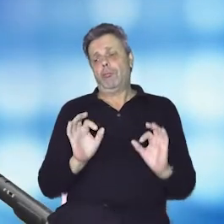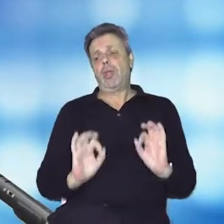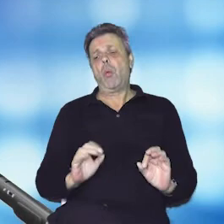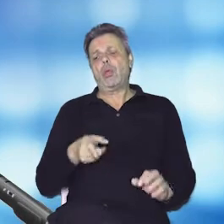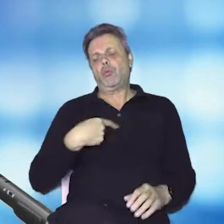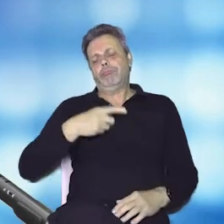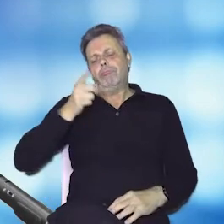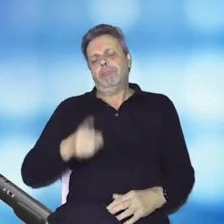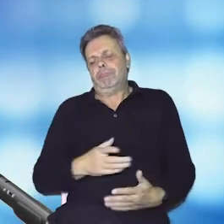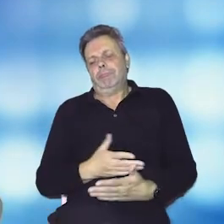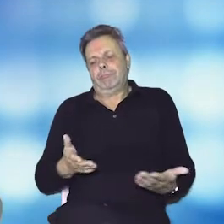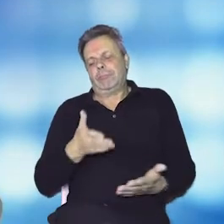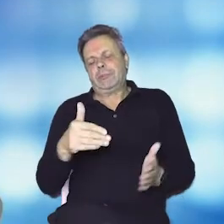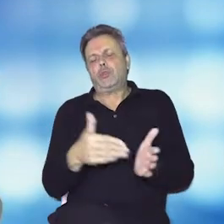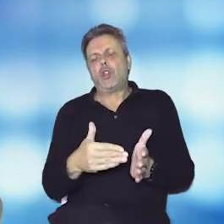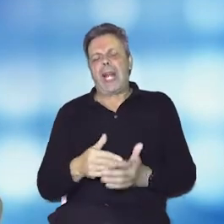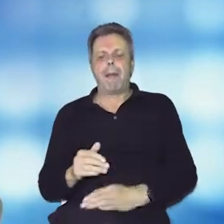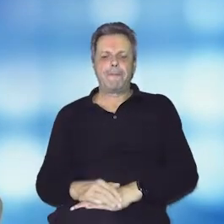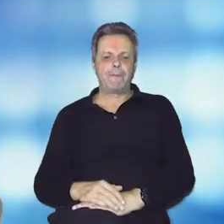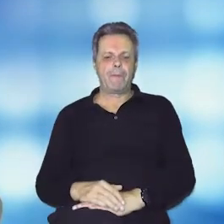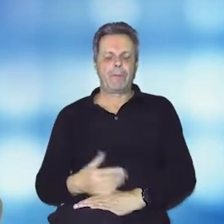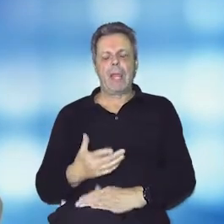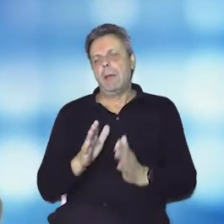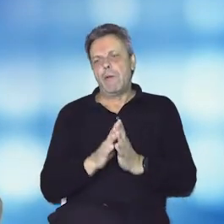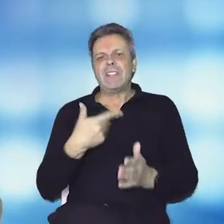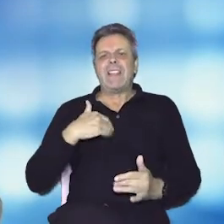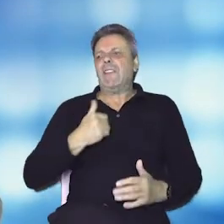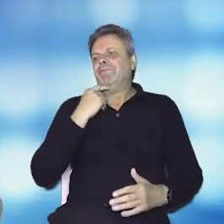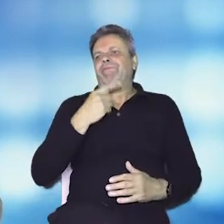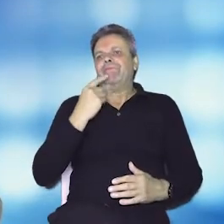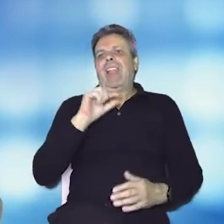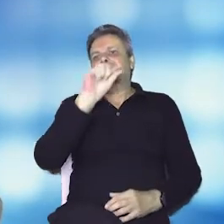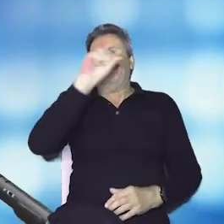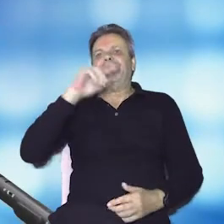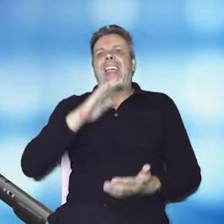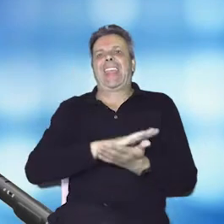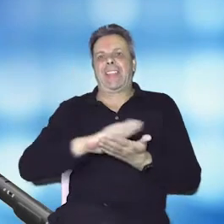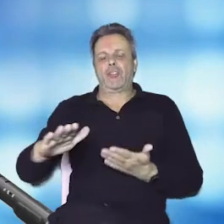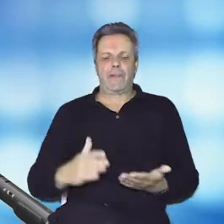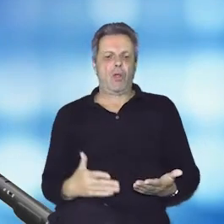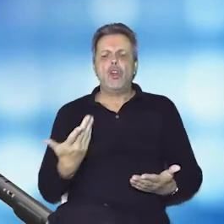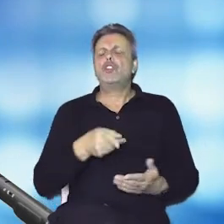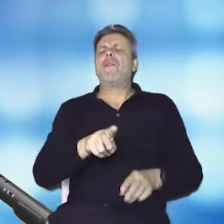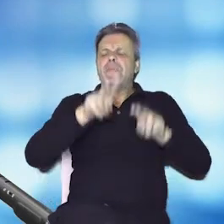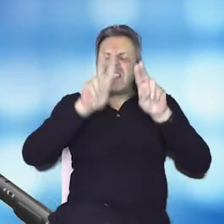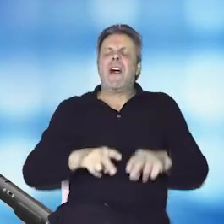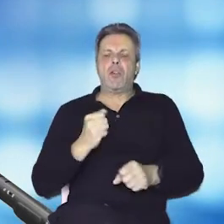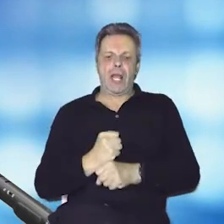odlično. E sada, dajte vi to nama pojednostavite. Što vi to stvarno